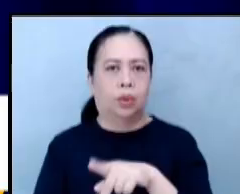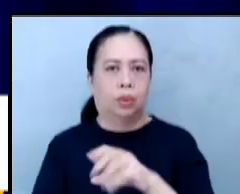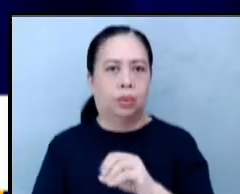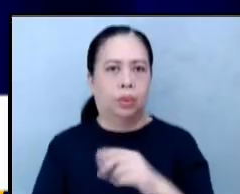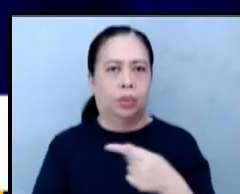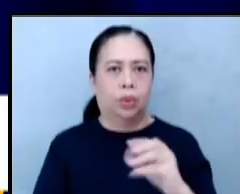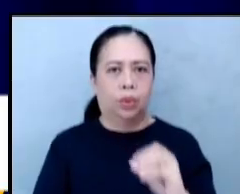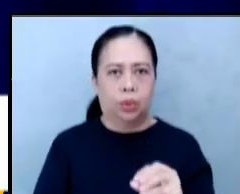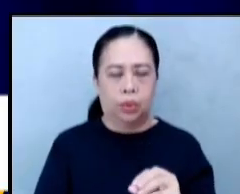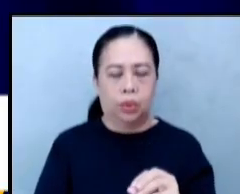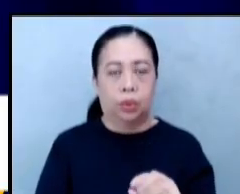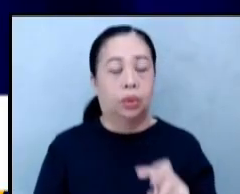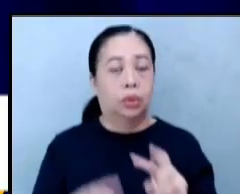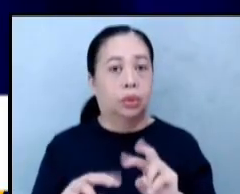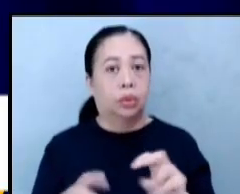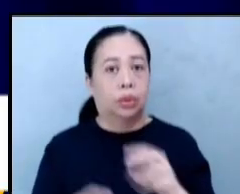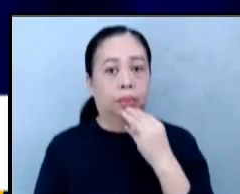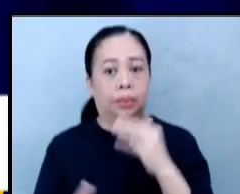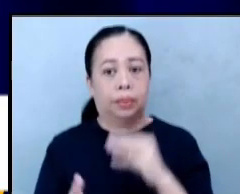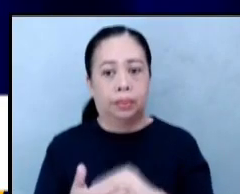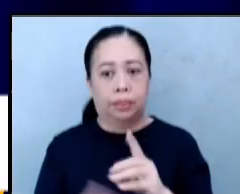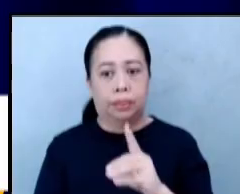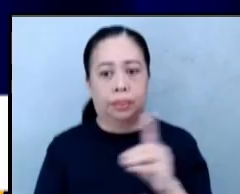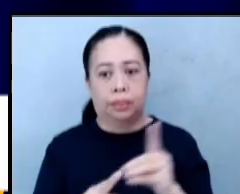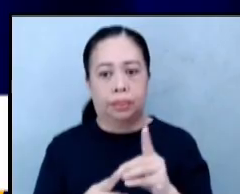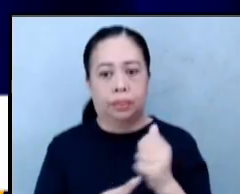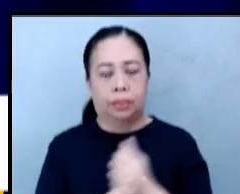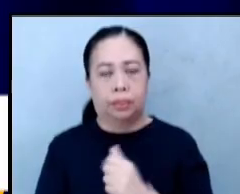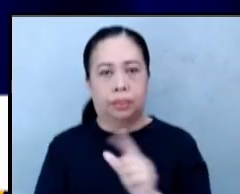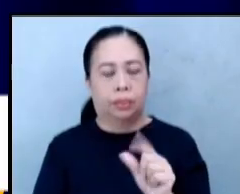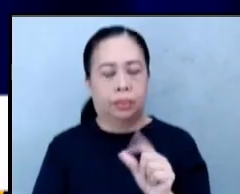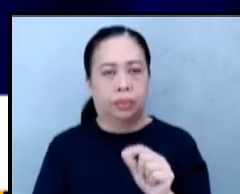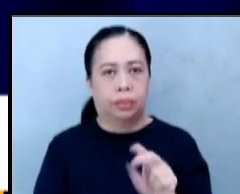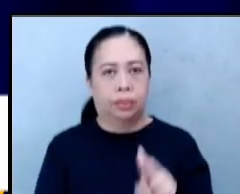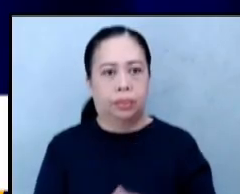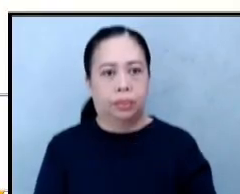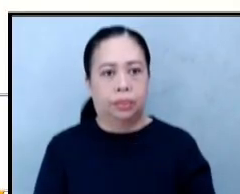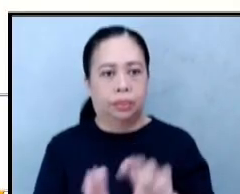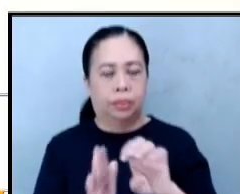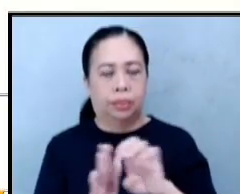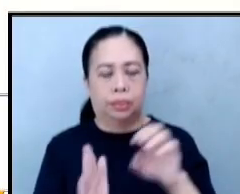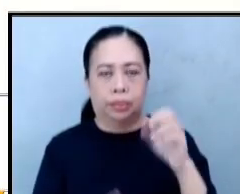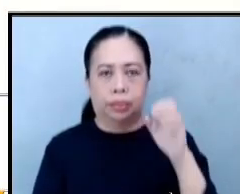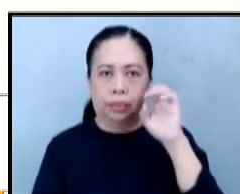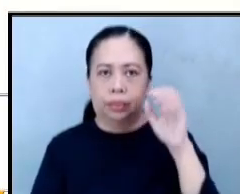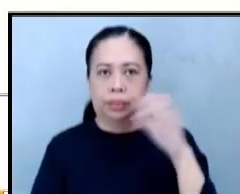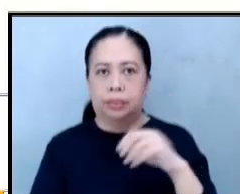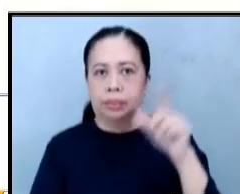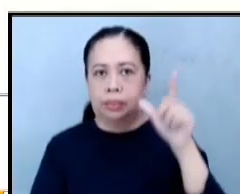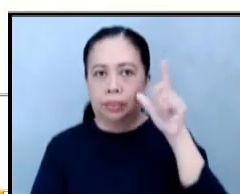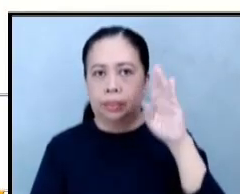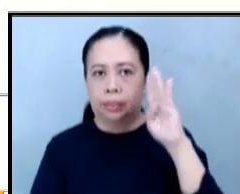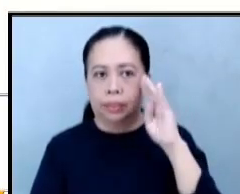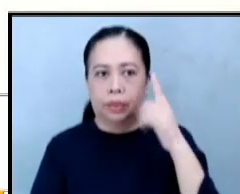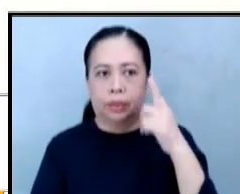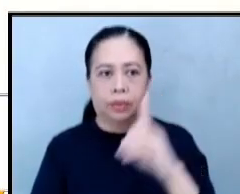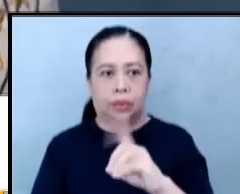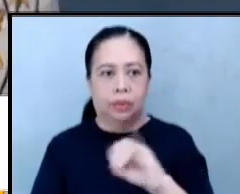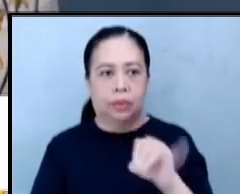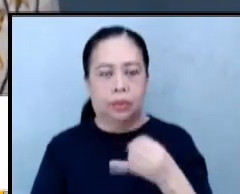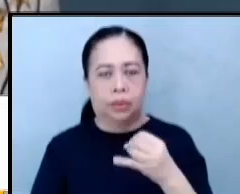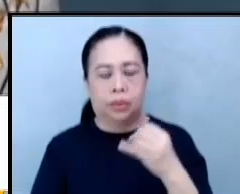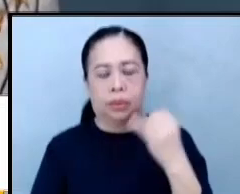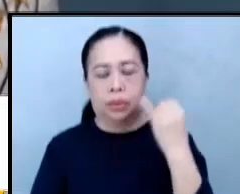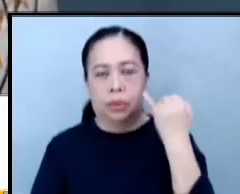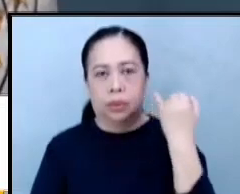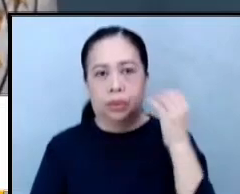isang memorandum na may petsang August 20 na nilagdaan ni Executive Secretary Lucas Bersamin para kina Justice Secretary Jesus Crispin Remulla